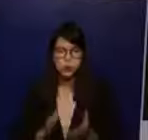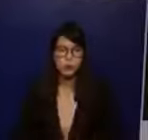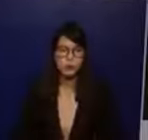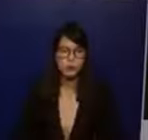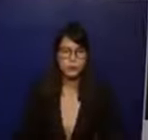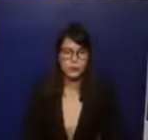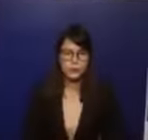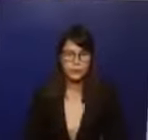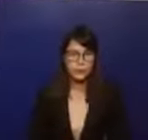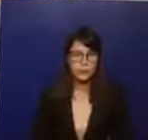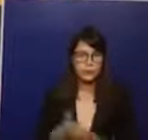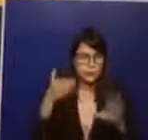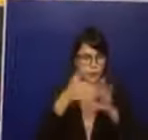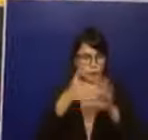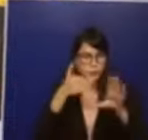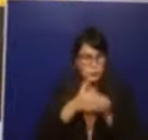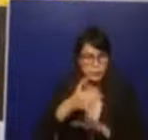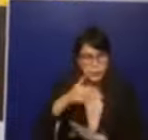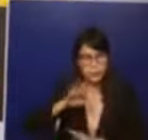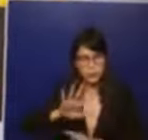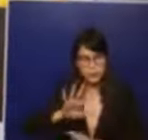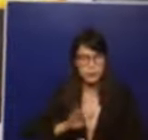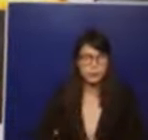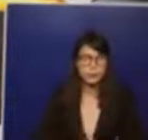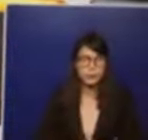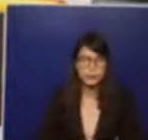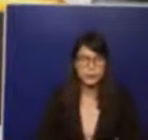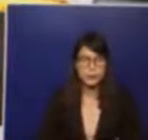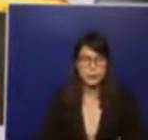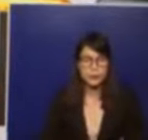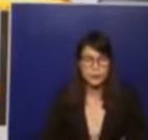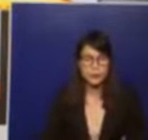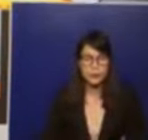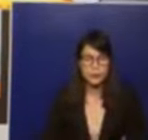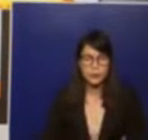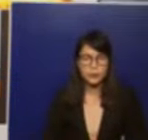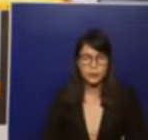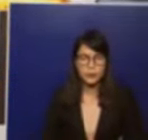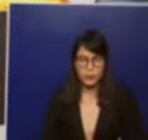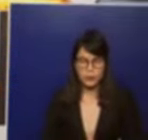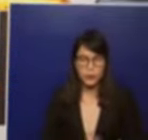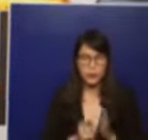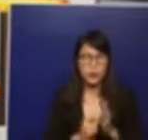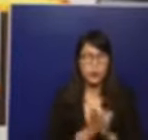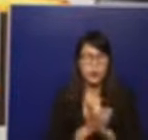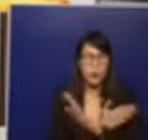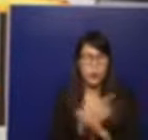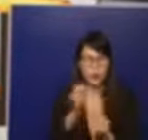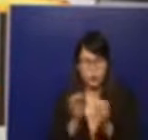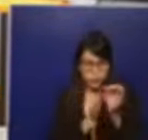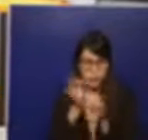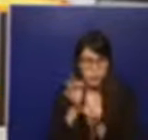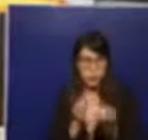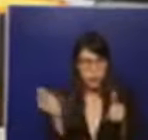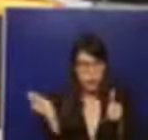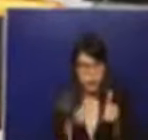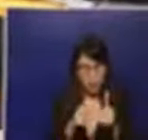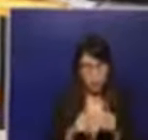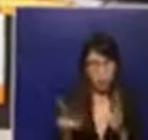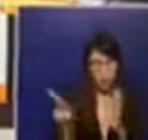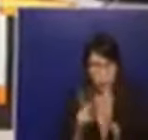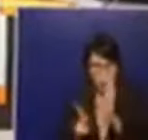ขอสไลด์ที่5นะคะก่อนที่ดิฉันจะพูดความผิดในเรื่องกฎหมายปปช.